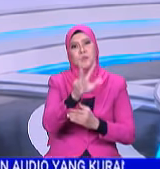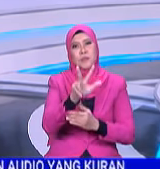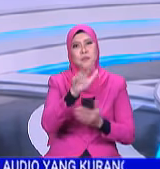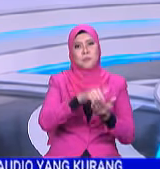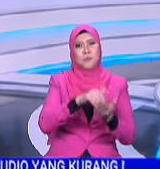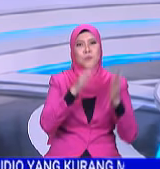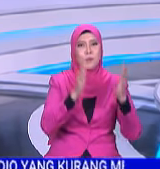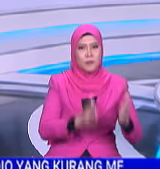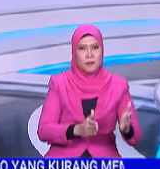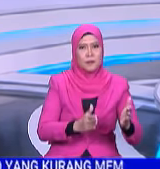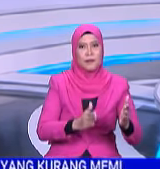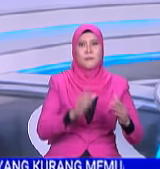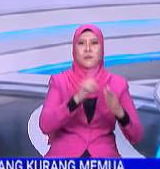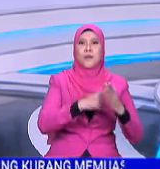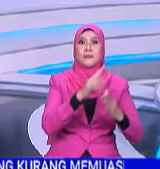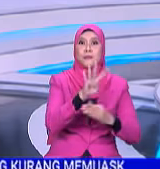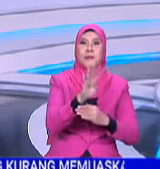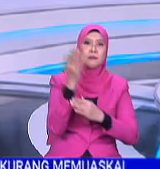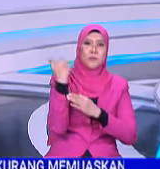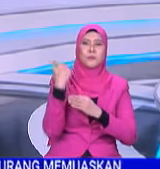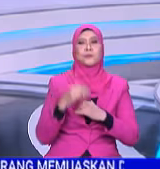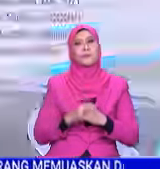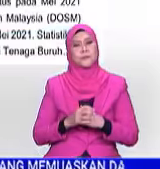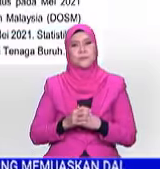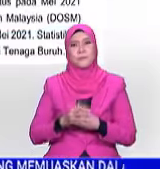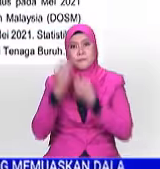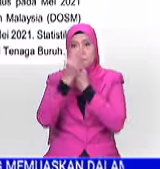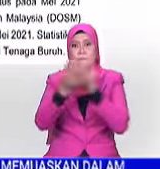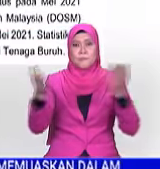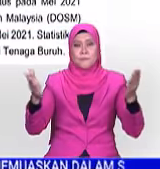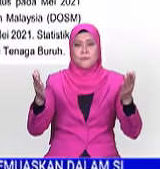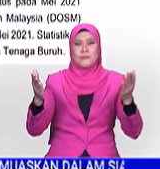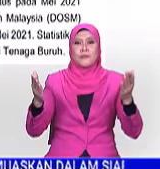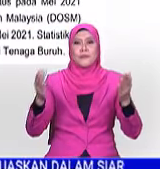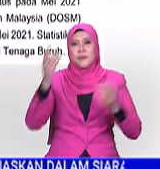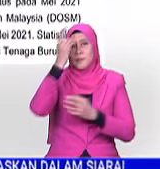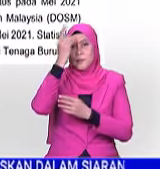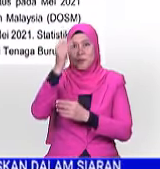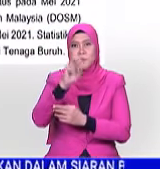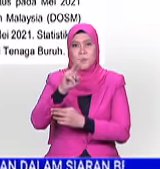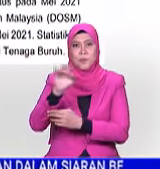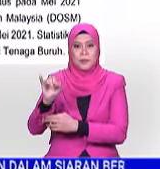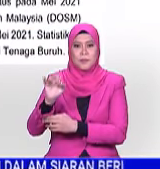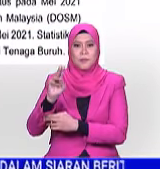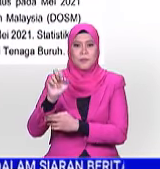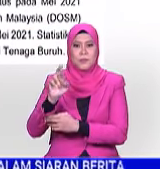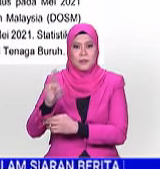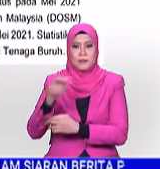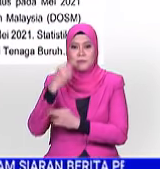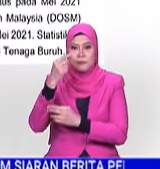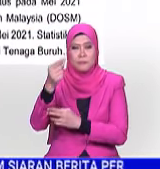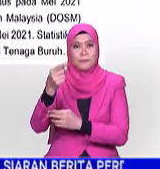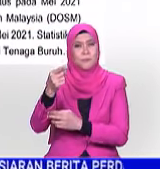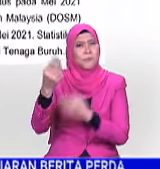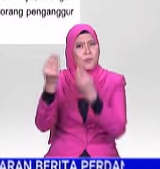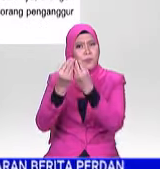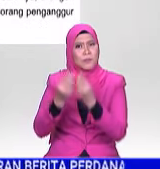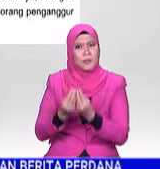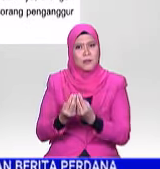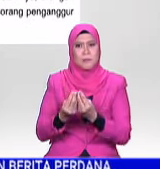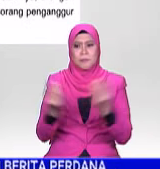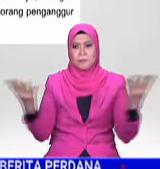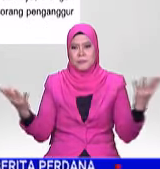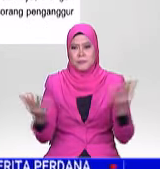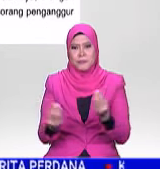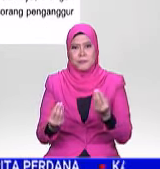742,000 orang pada April lalu. Melalui satu kenyataan, Ketua Perangkawan Datuk Seri Dr. Muhammad Uzair Mahidin menyatakan tren itu berikutan